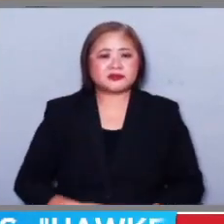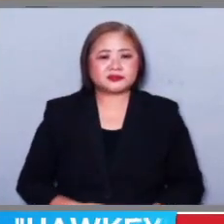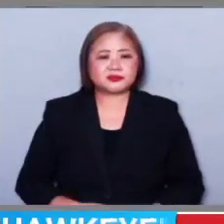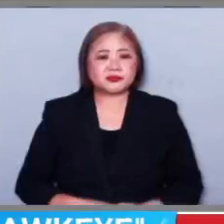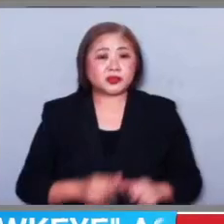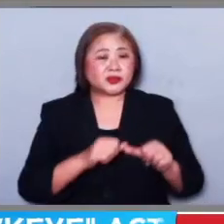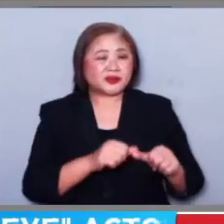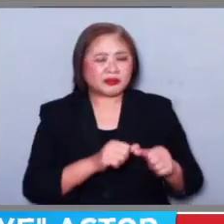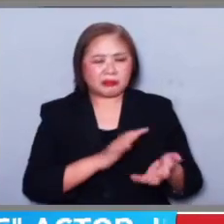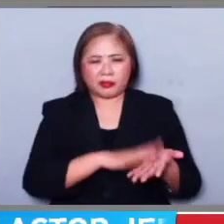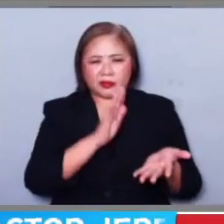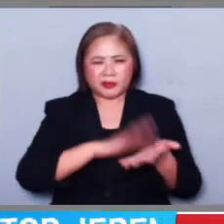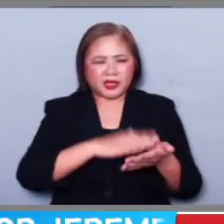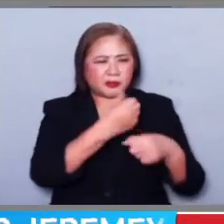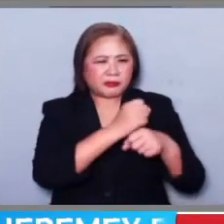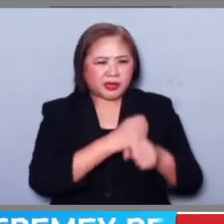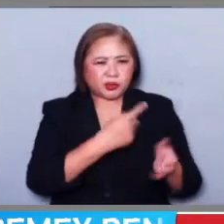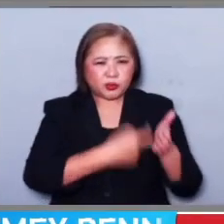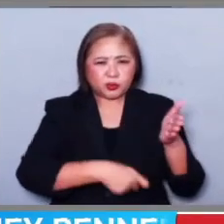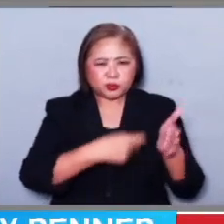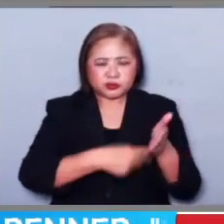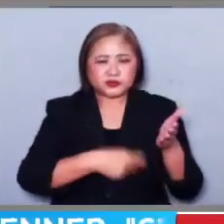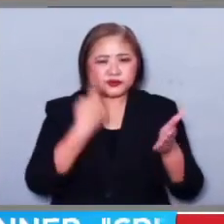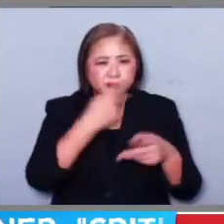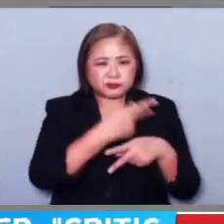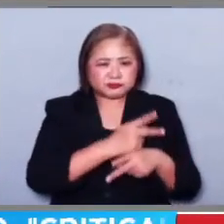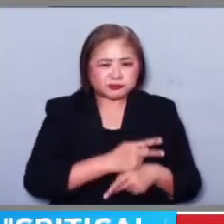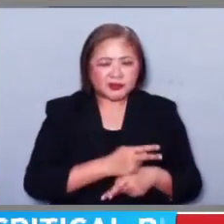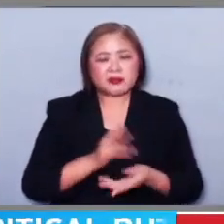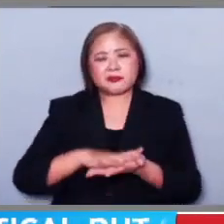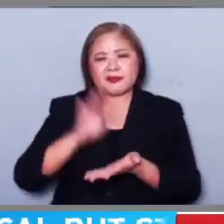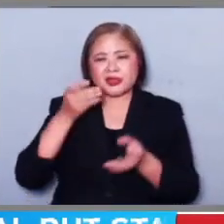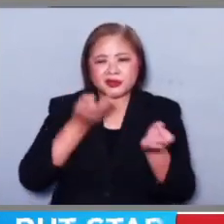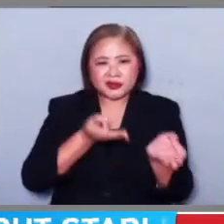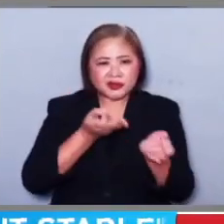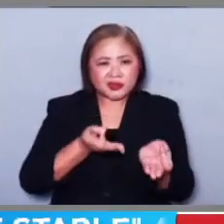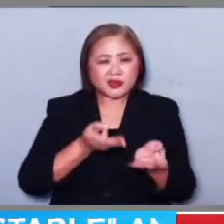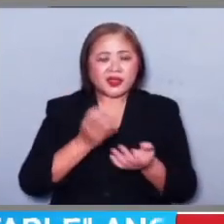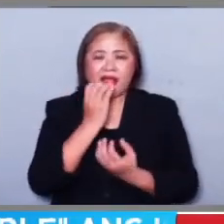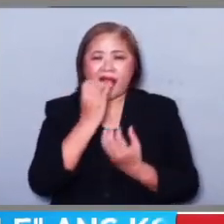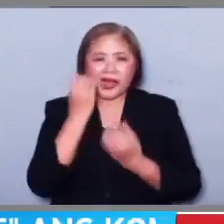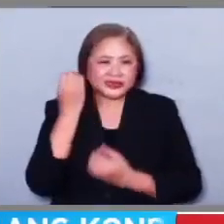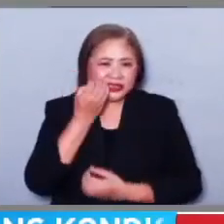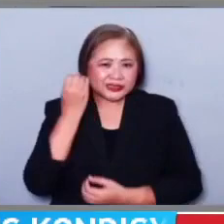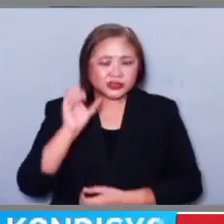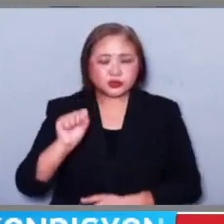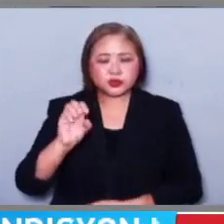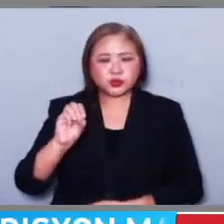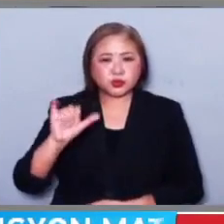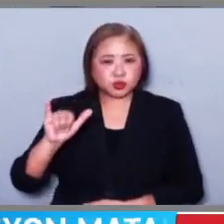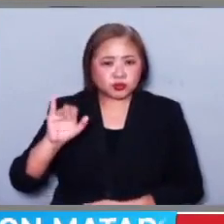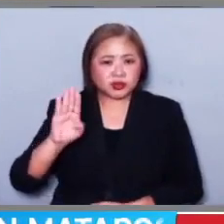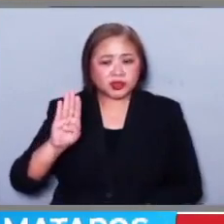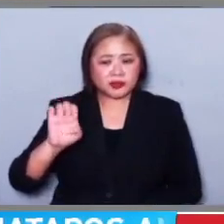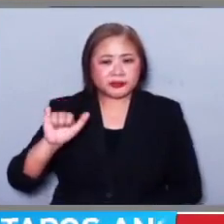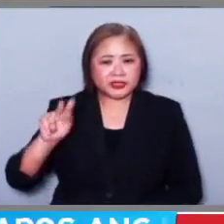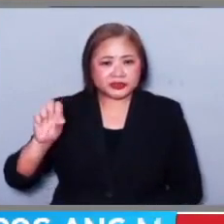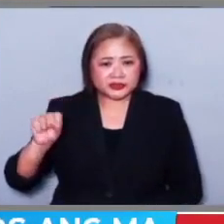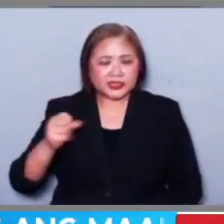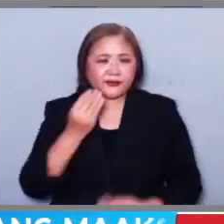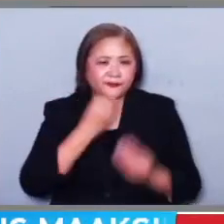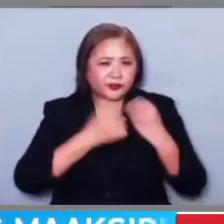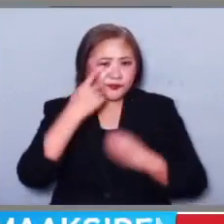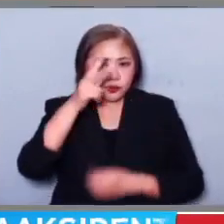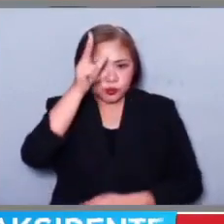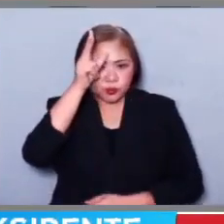ngayon dahil sa mataas na presyo ng patuka tulad ng corn at soybeans. Tanungin natin ngayon ilan sa mga nagtitinda dito kung bakit nga ba ang taas